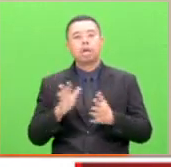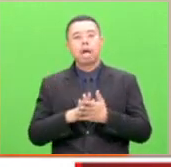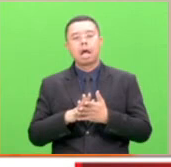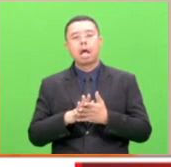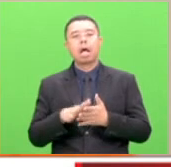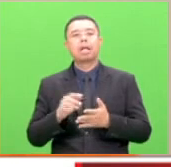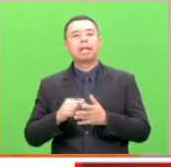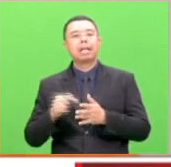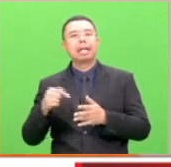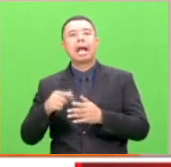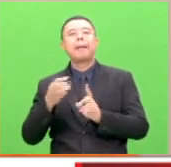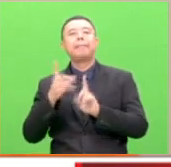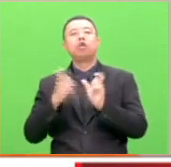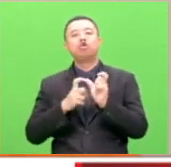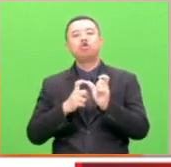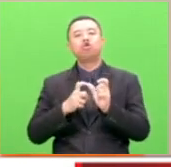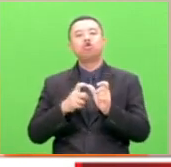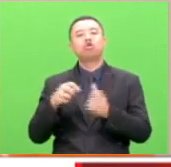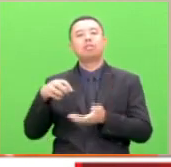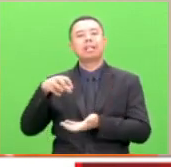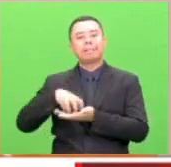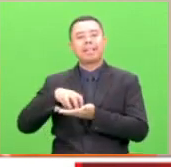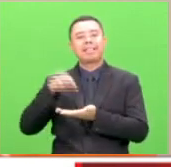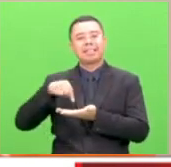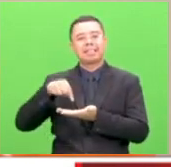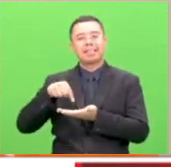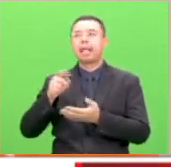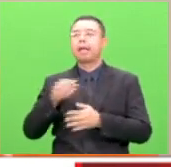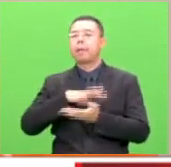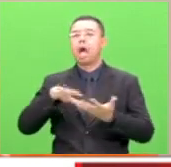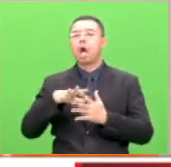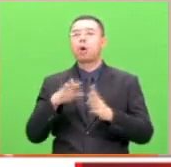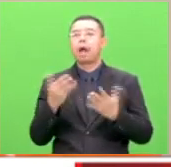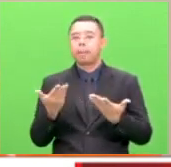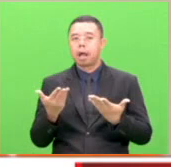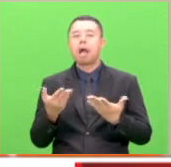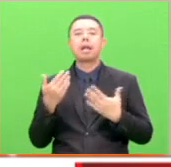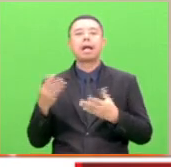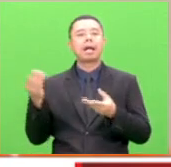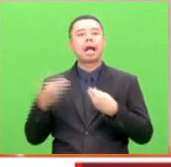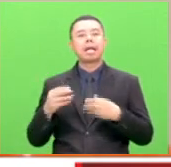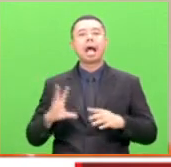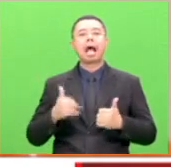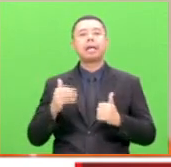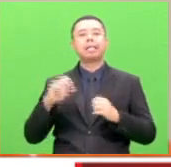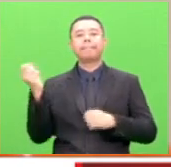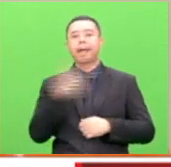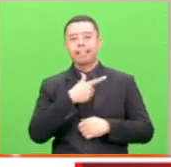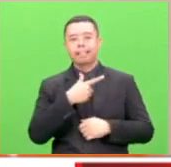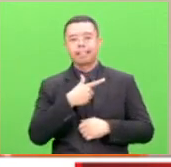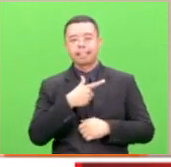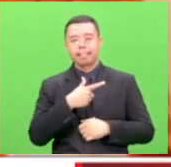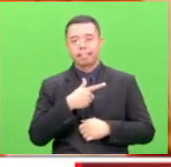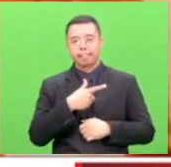anestesi, dan kemudian dampak yang terbaik akibatnya adalah dia akan memberikan hasil yang maksimum dalam waktu yang